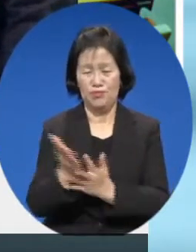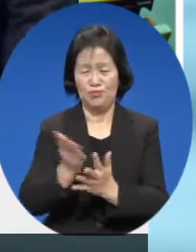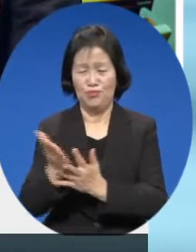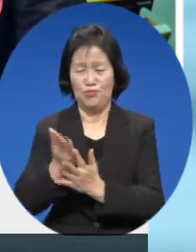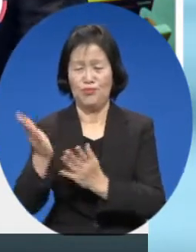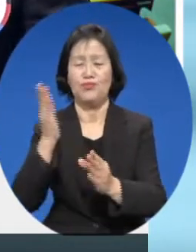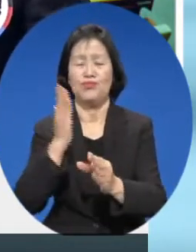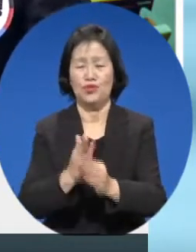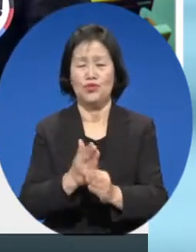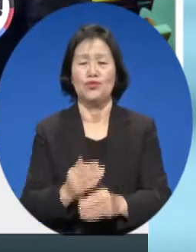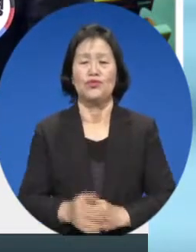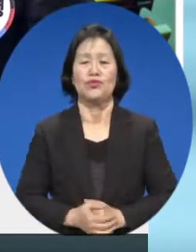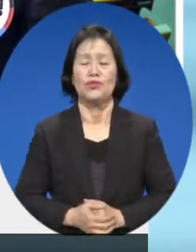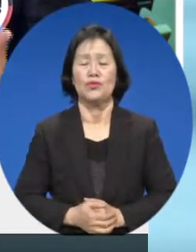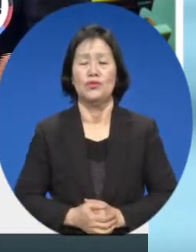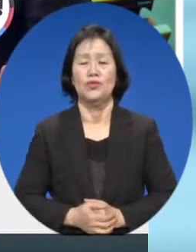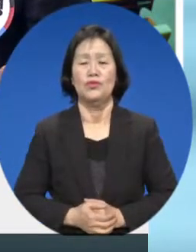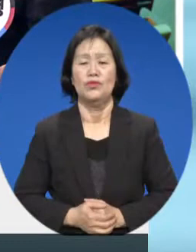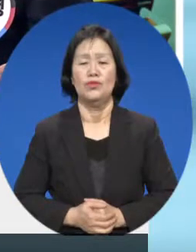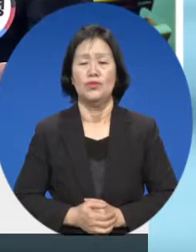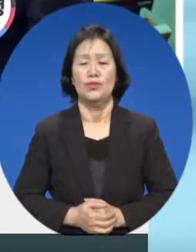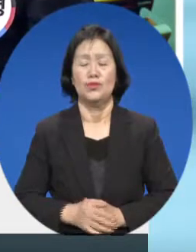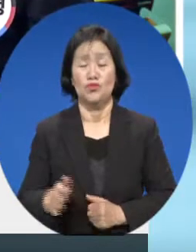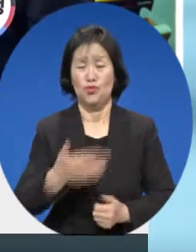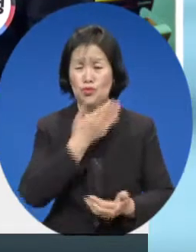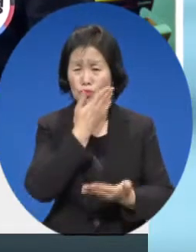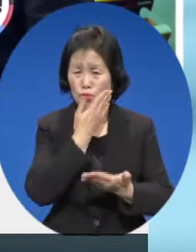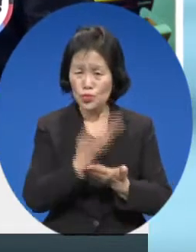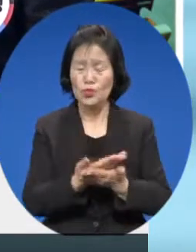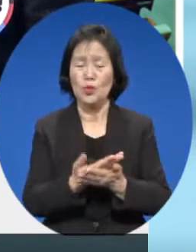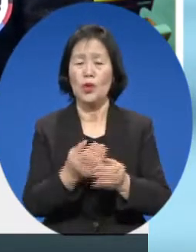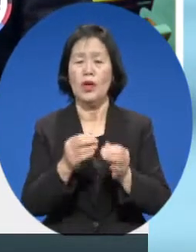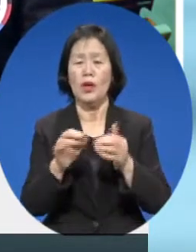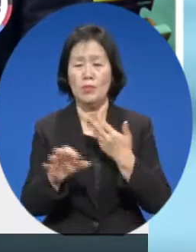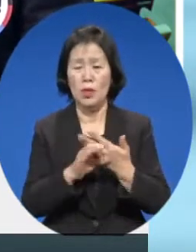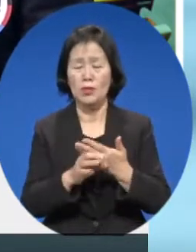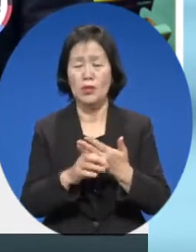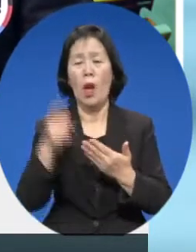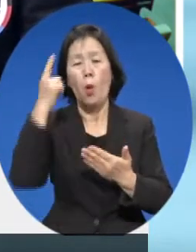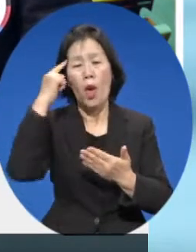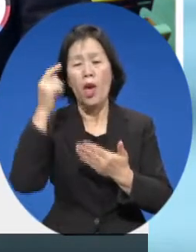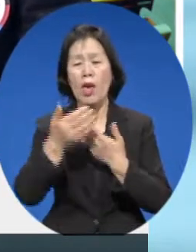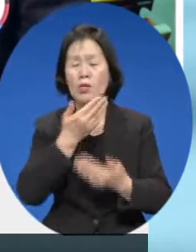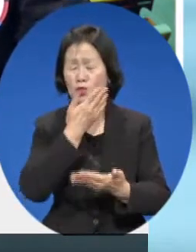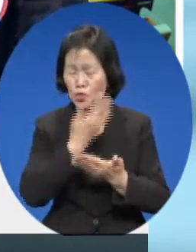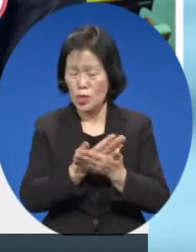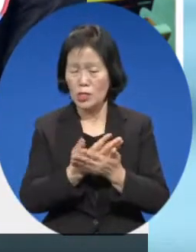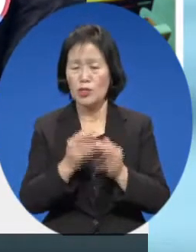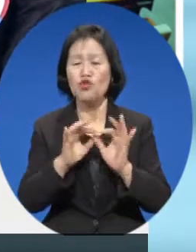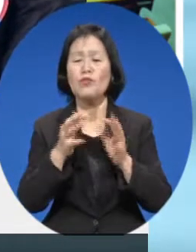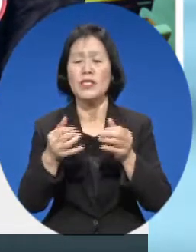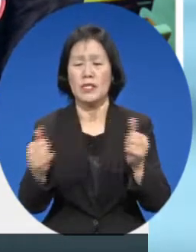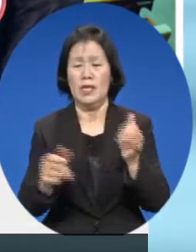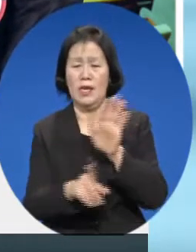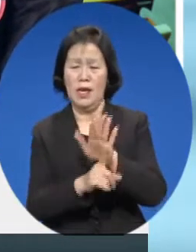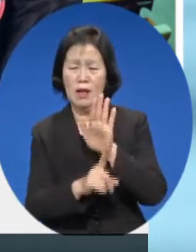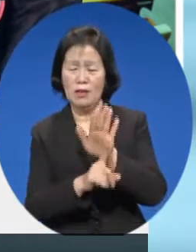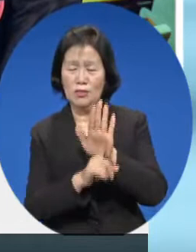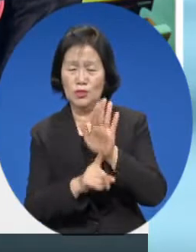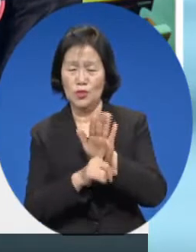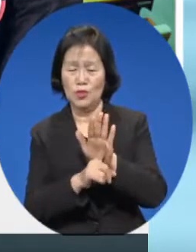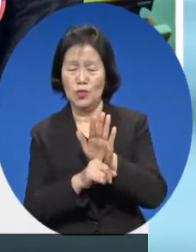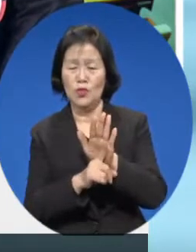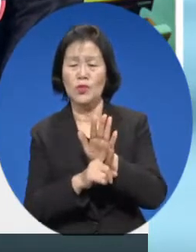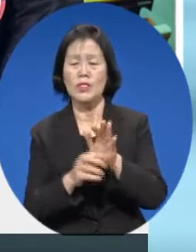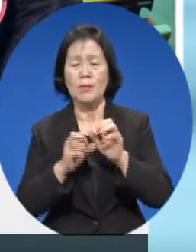같은데요 왜 이렇게 그만큼 중요하다고 하면 국민들한테 왜 중요한지를 알리는 절차 글을 통해서 국민의 여론을